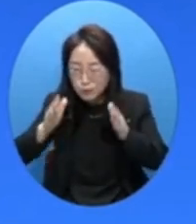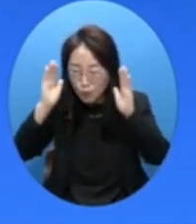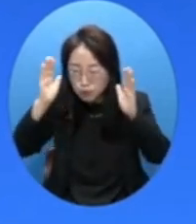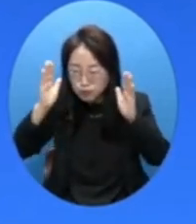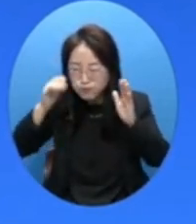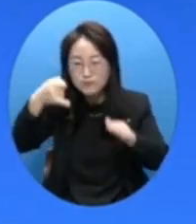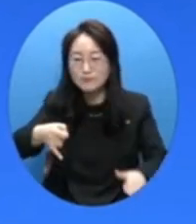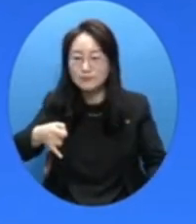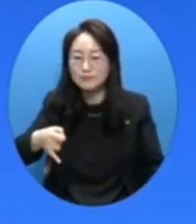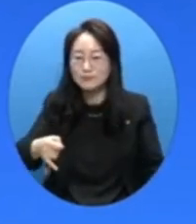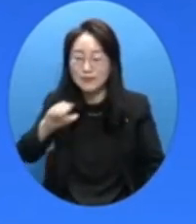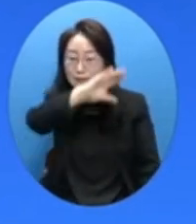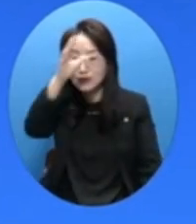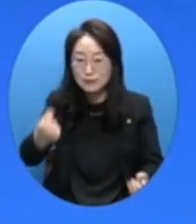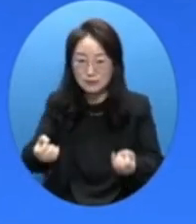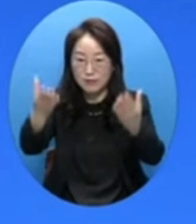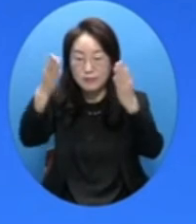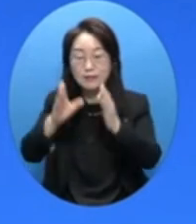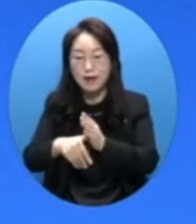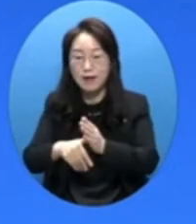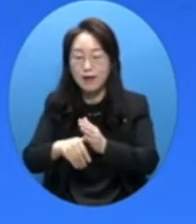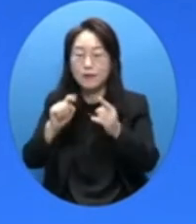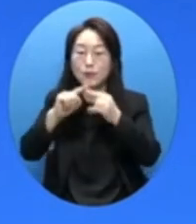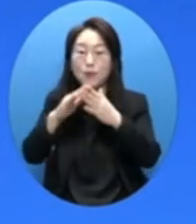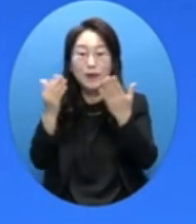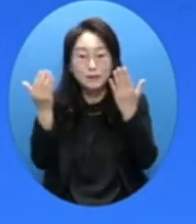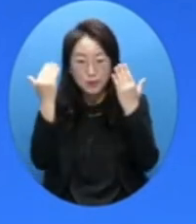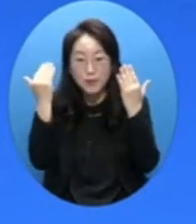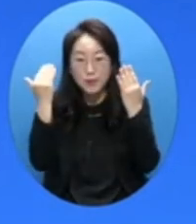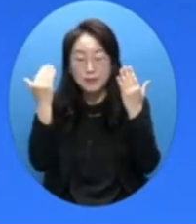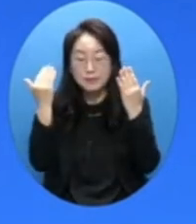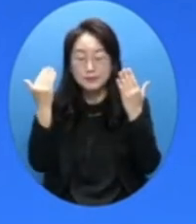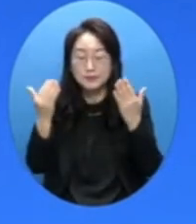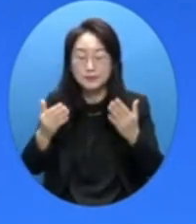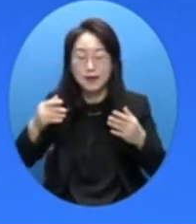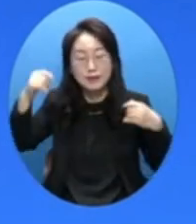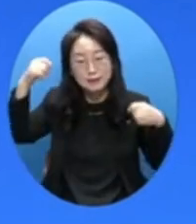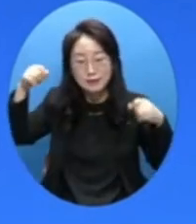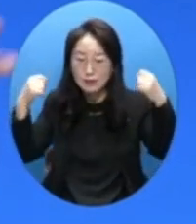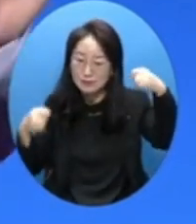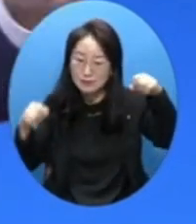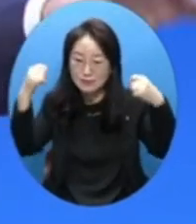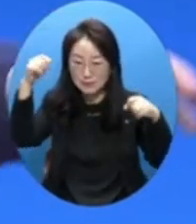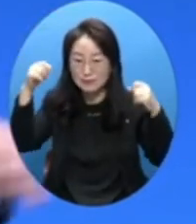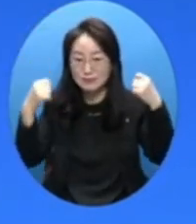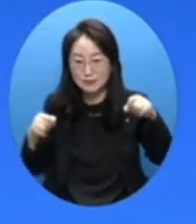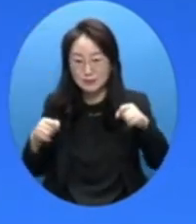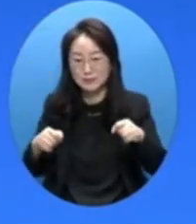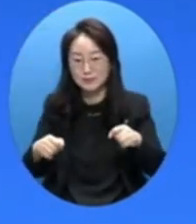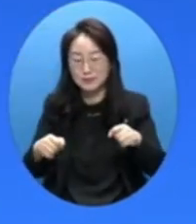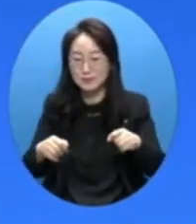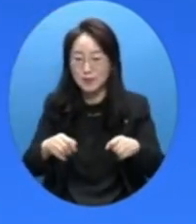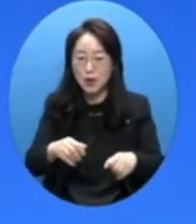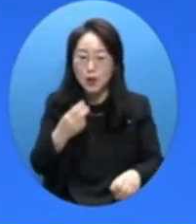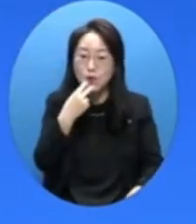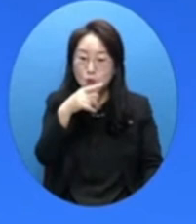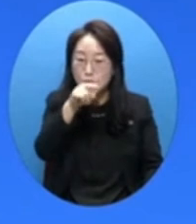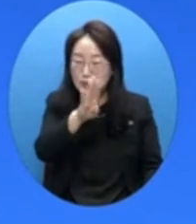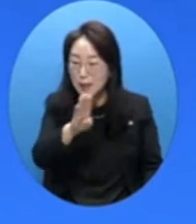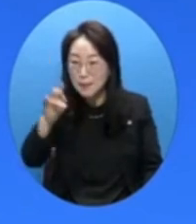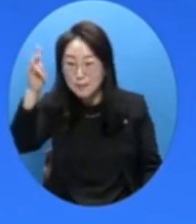이제 교회에서 성탄절 연극을 하는데 요셉 마리아